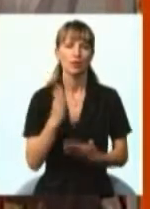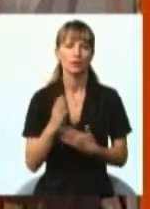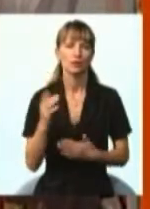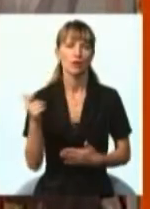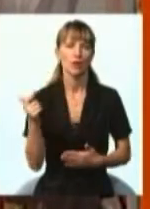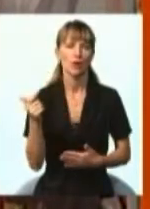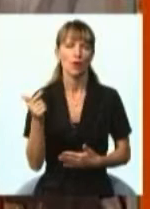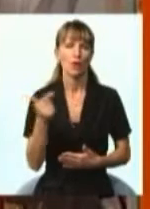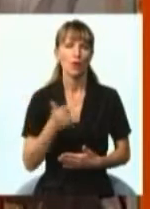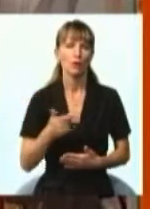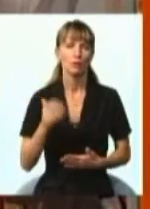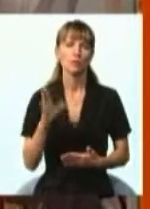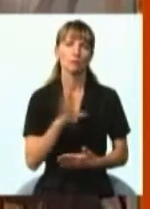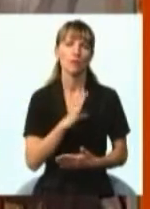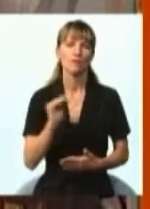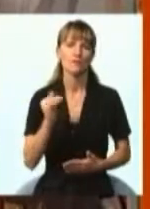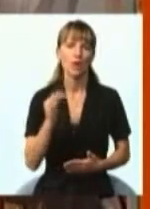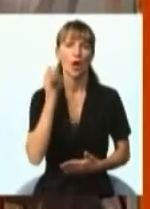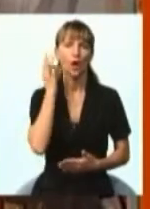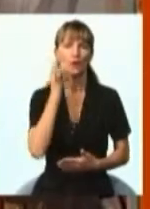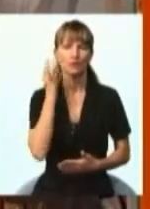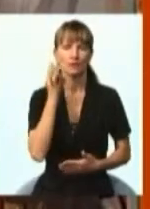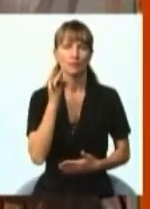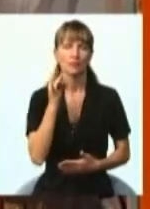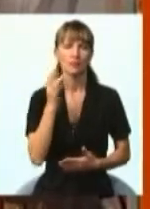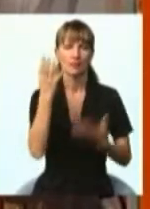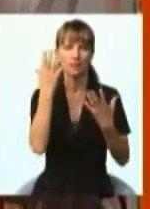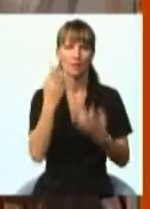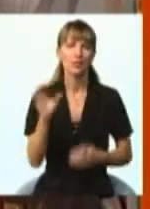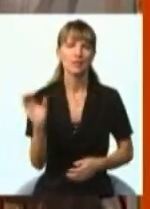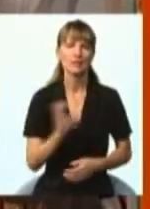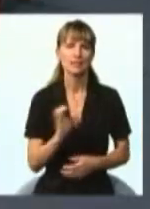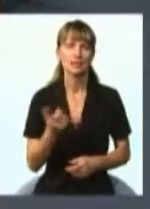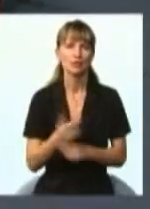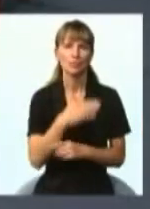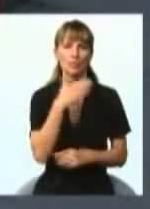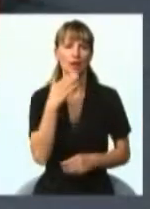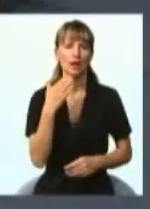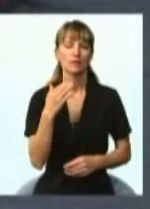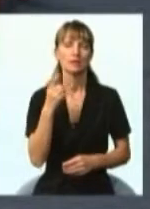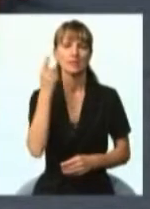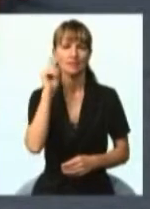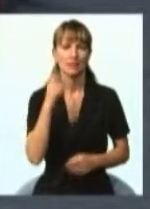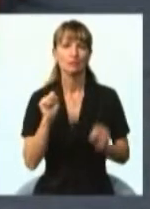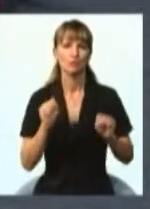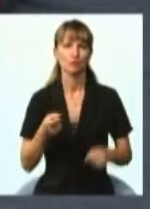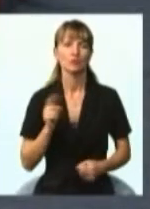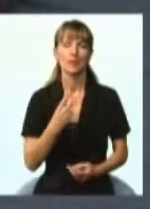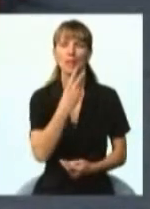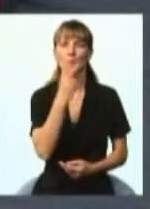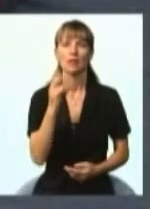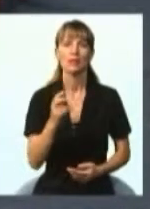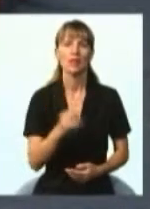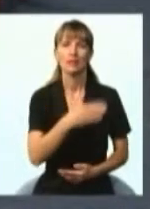чи фіолетовим, розовим, темно-синім. Дуже багато відтінків можна дійсно спостерігати